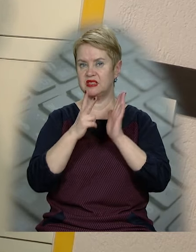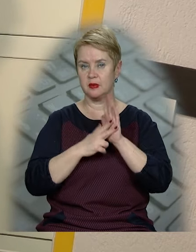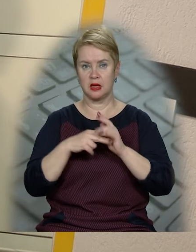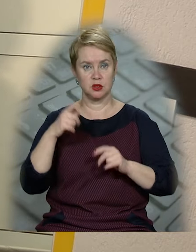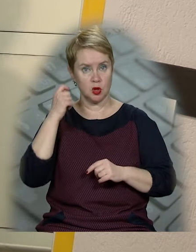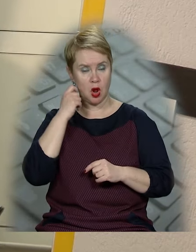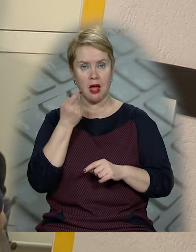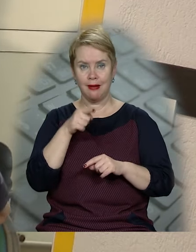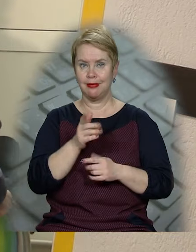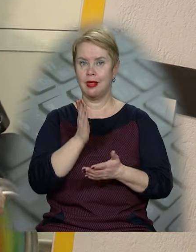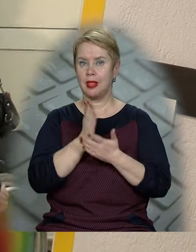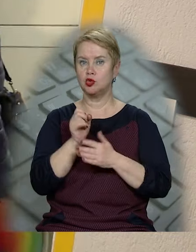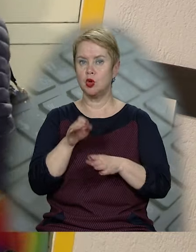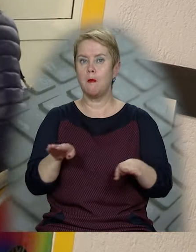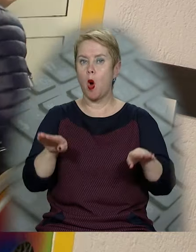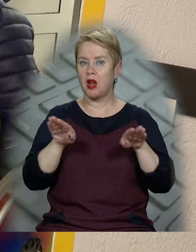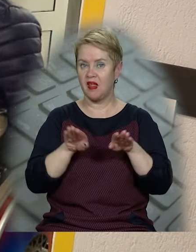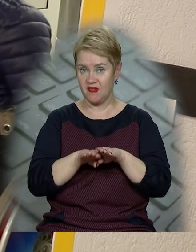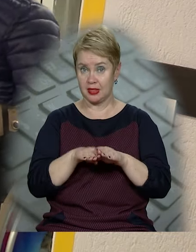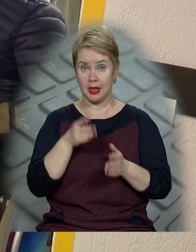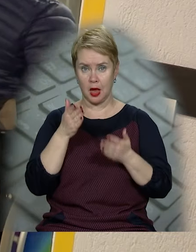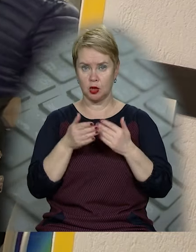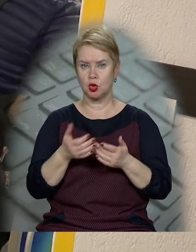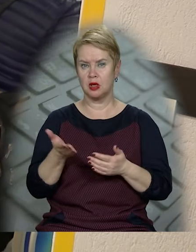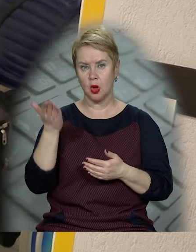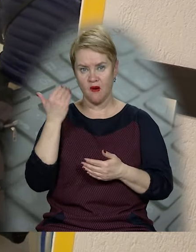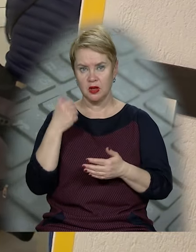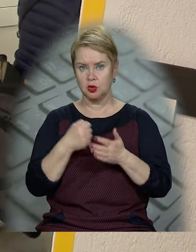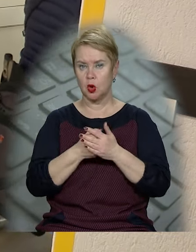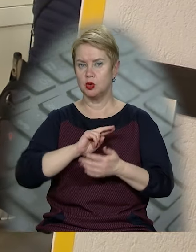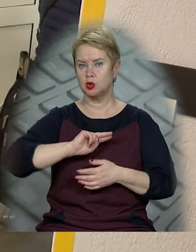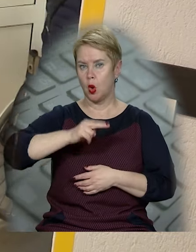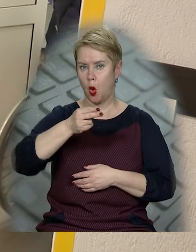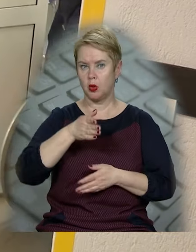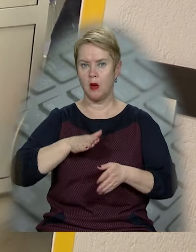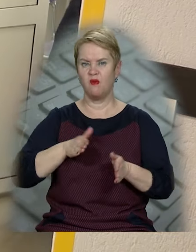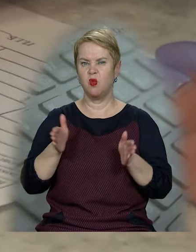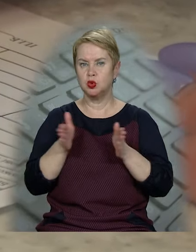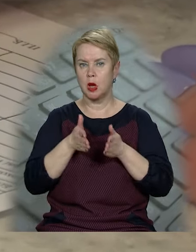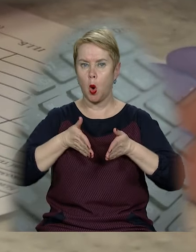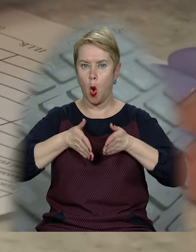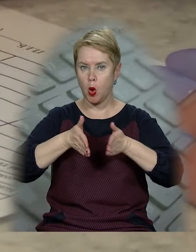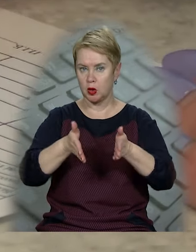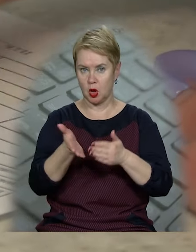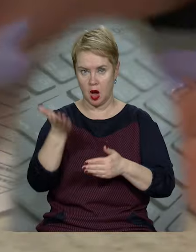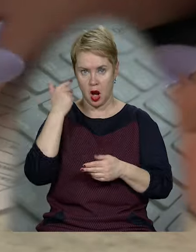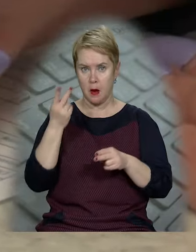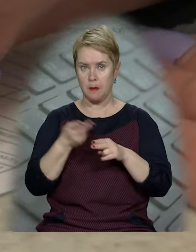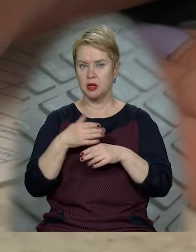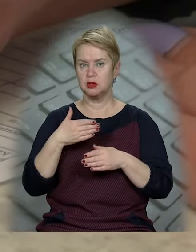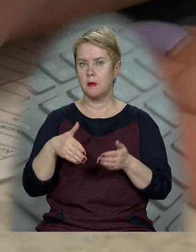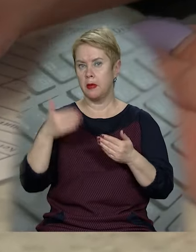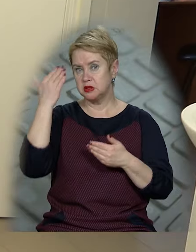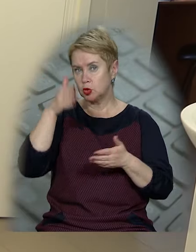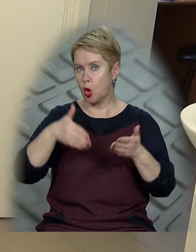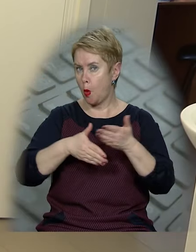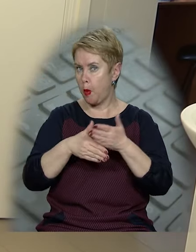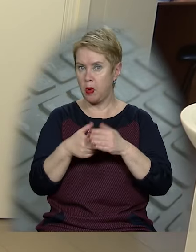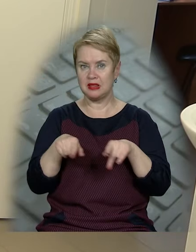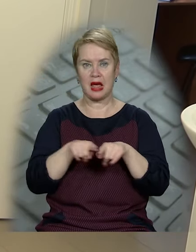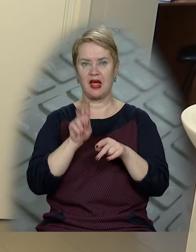років, тож їй є з чим порівнювати. Якщо доводилося долати сходи, поріг, вузькі коридори, раніше без сторонньої допомоги,